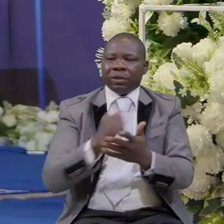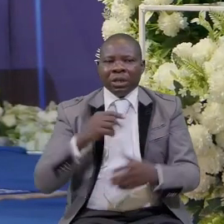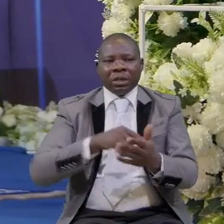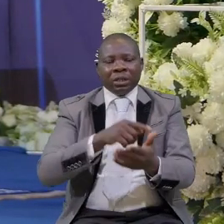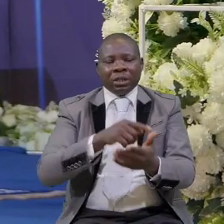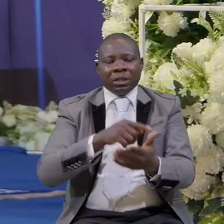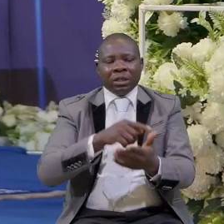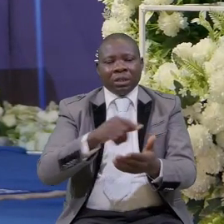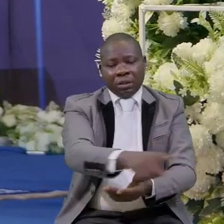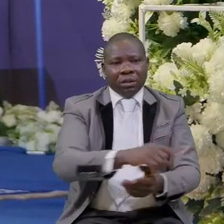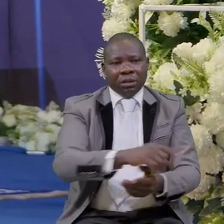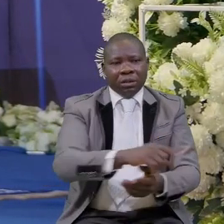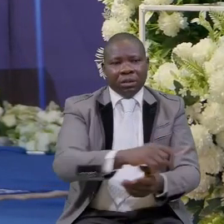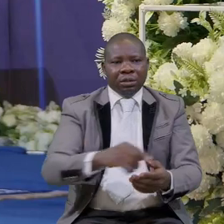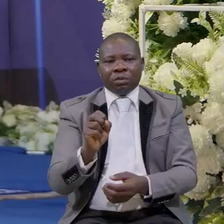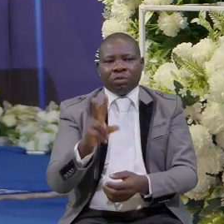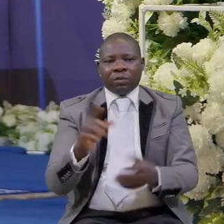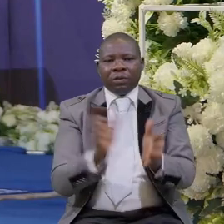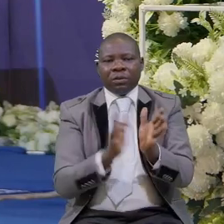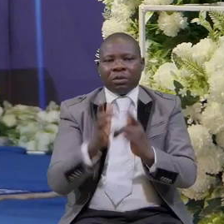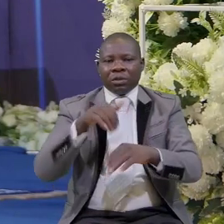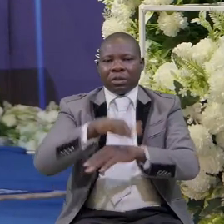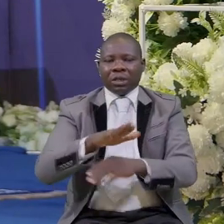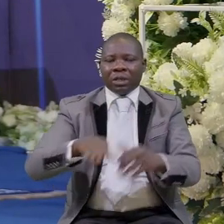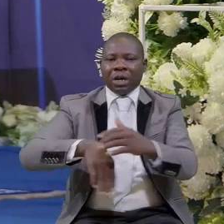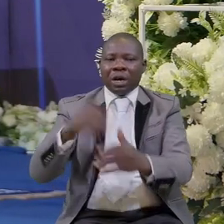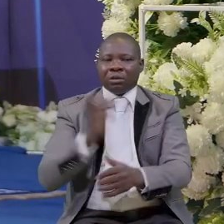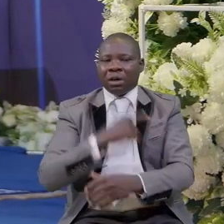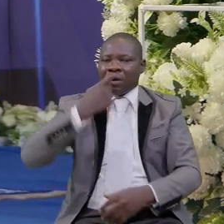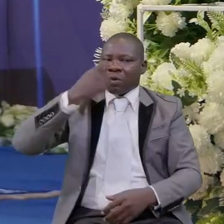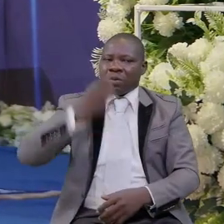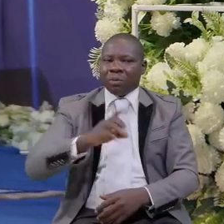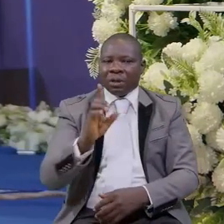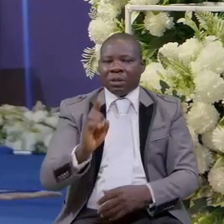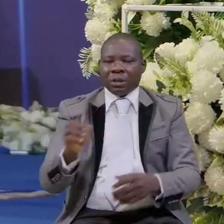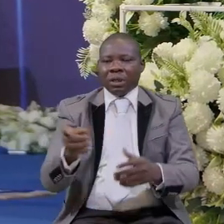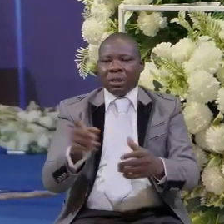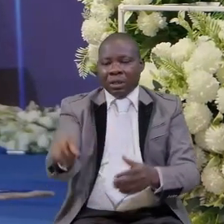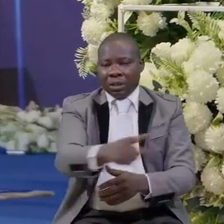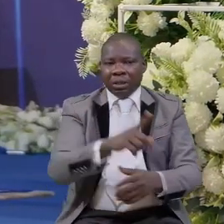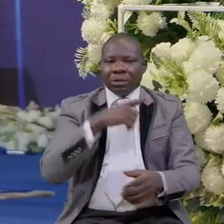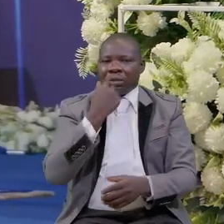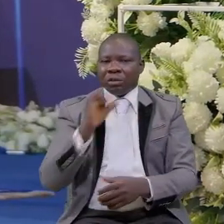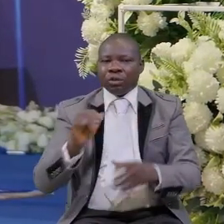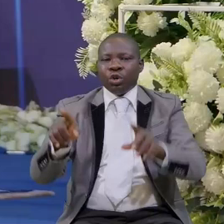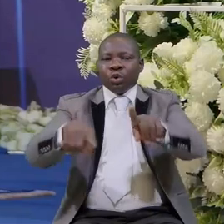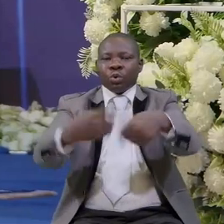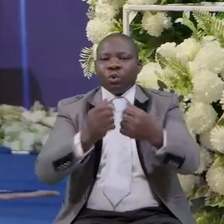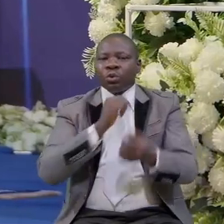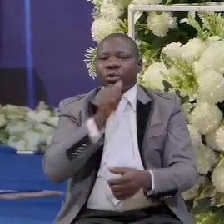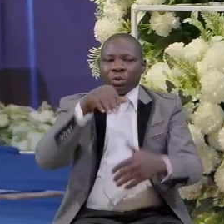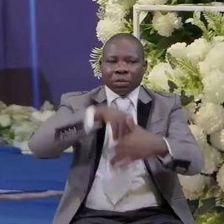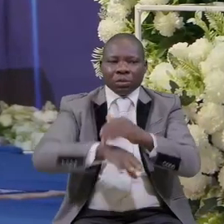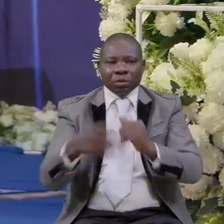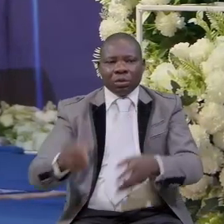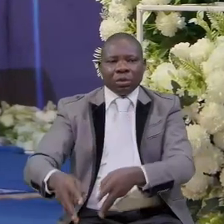tels sont les 12 que Jésus envoya après leur envoi donné les instructions suivantes. N'allez